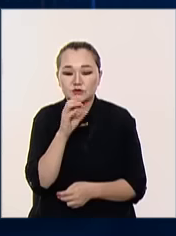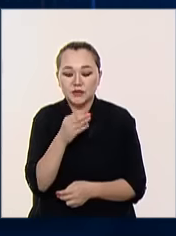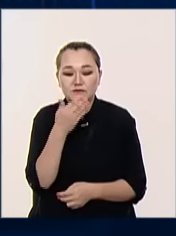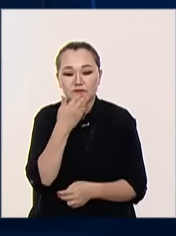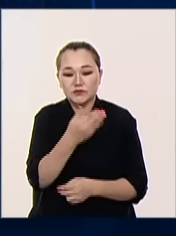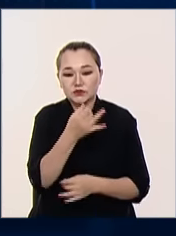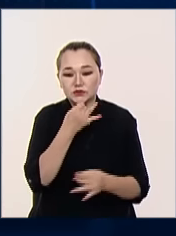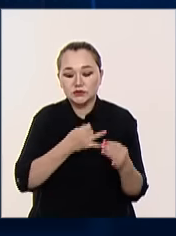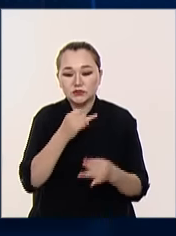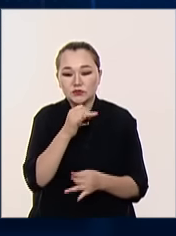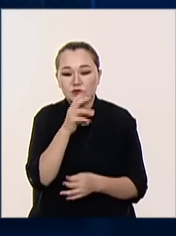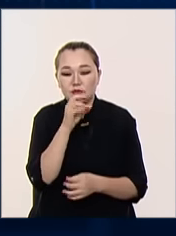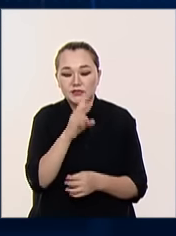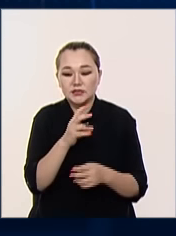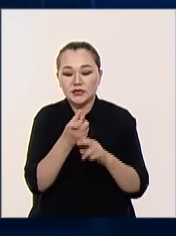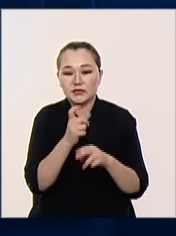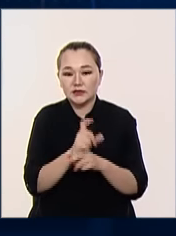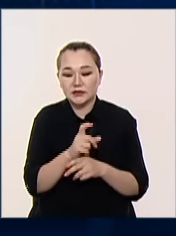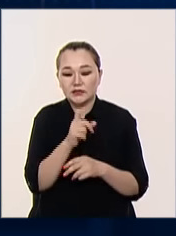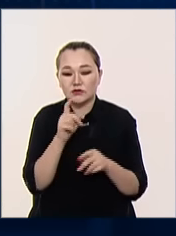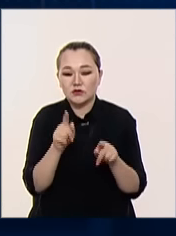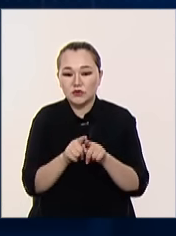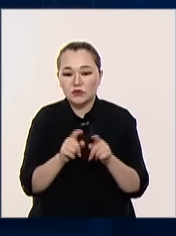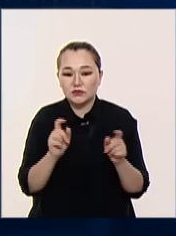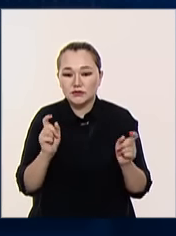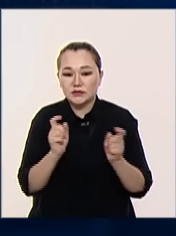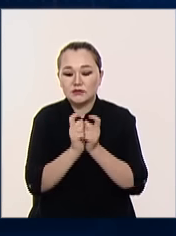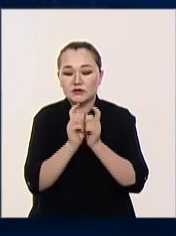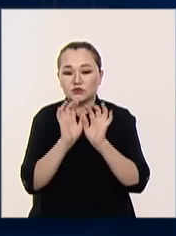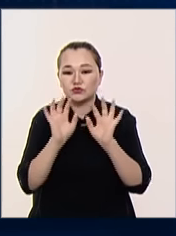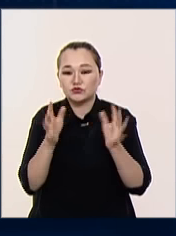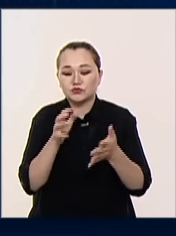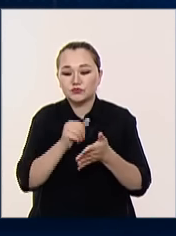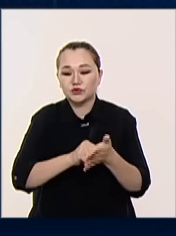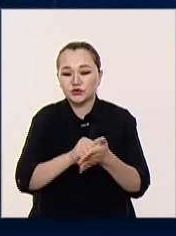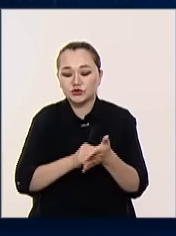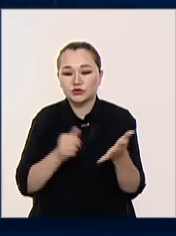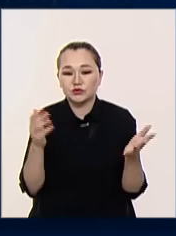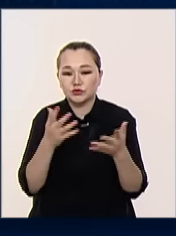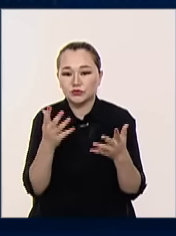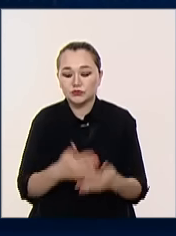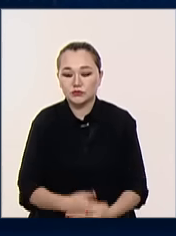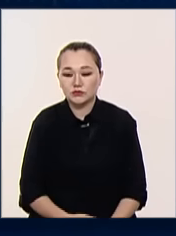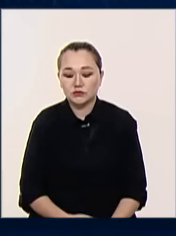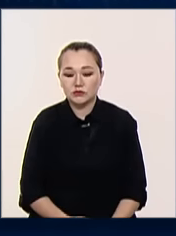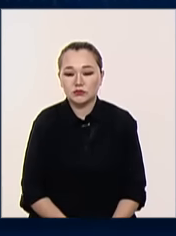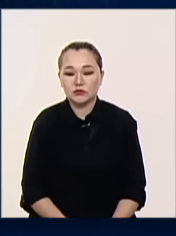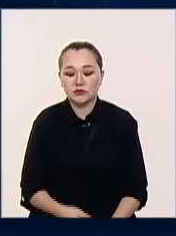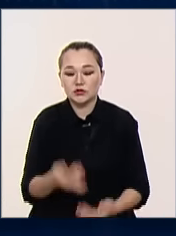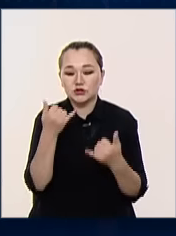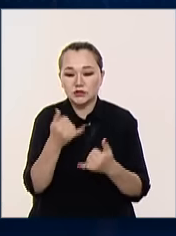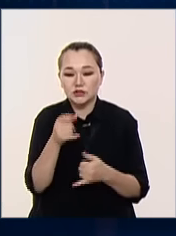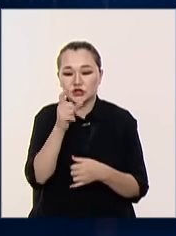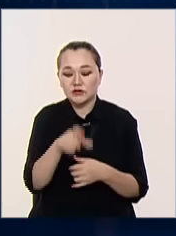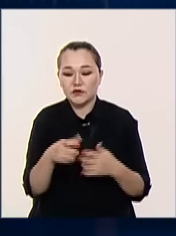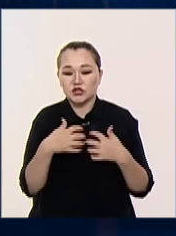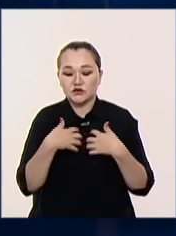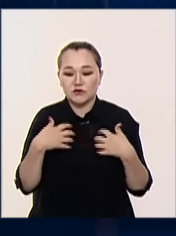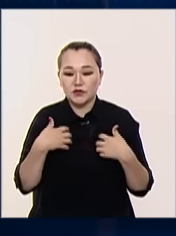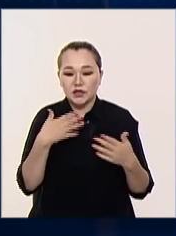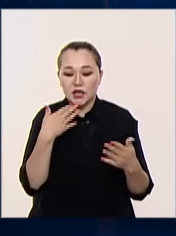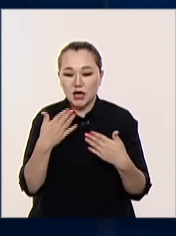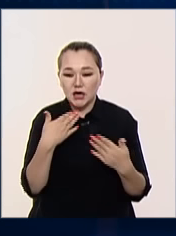körsek, Orınbasar Mırza, meselenin dəl osınçama uşıp ketuüne ne sebepte oylaysız? Негизи бизде адам менен жаныбарлардын